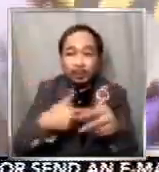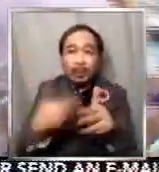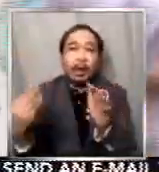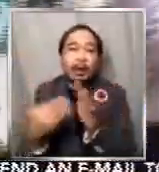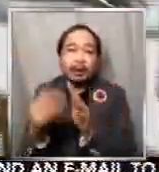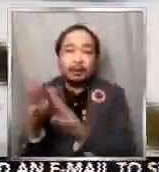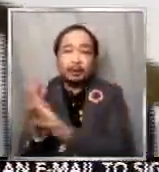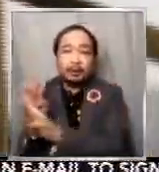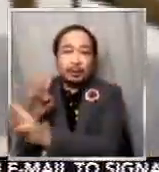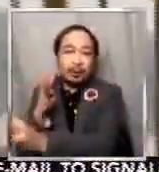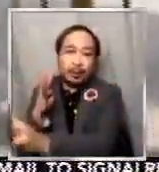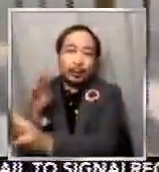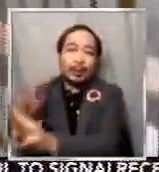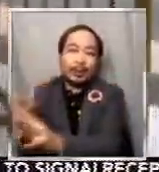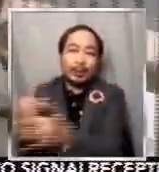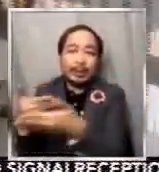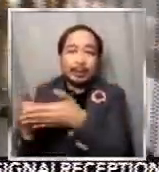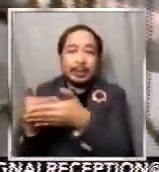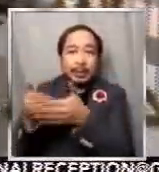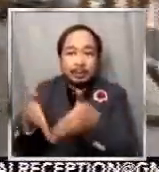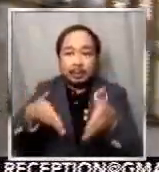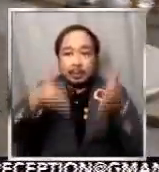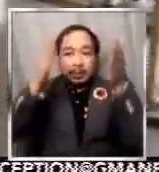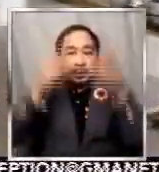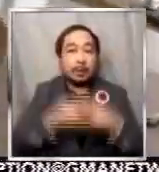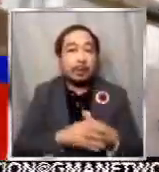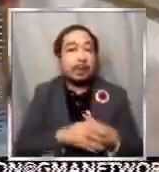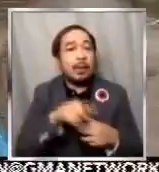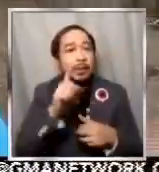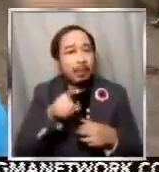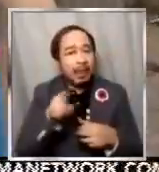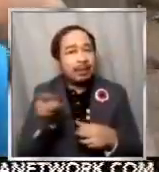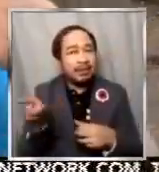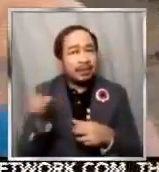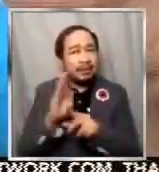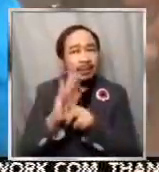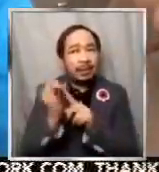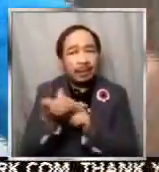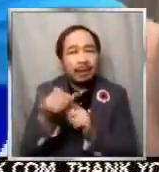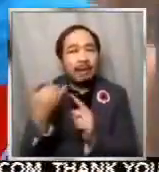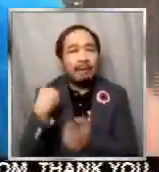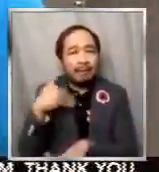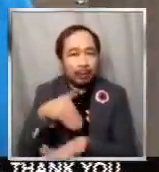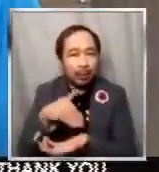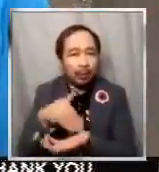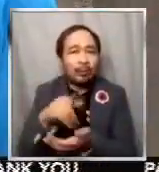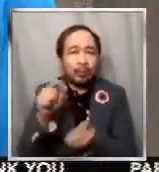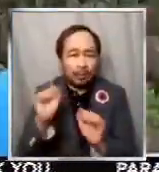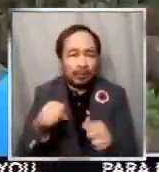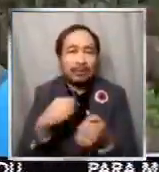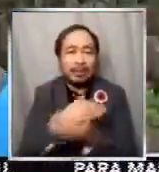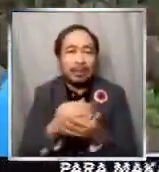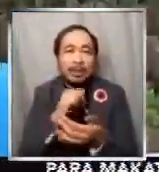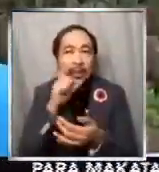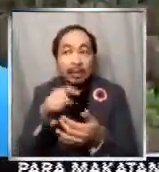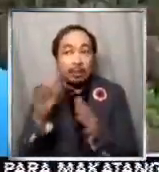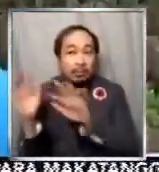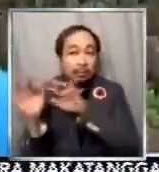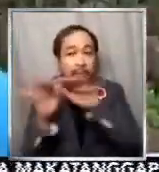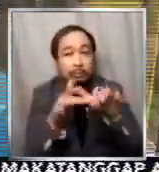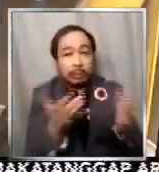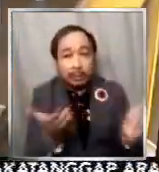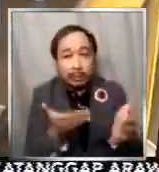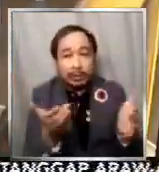main building. Po, dapat po magkaroon sa barangay ng doktor kasi para doon na kami yung iba, hindi na pupunta rito lahat. Dapat mapaganda